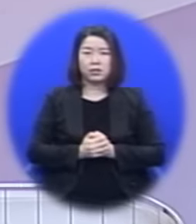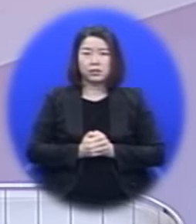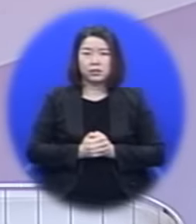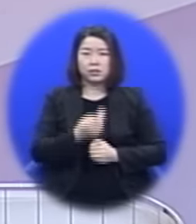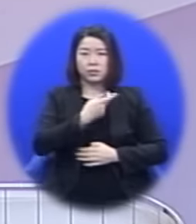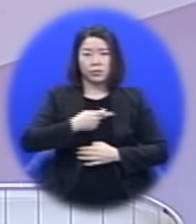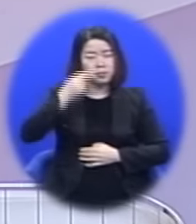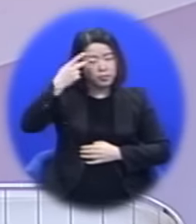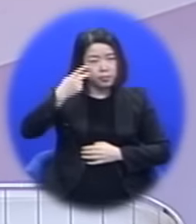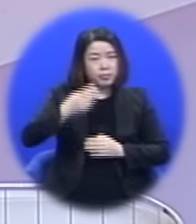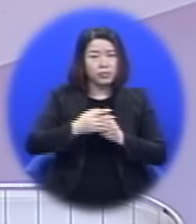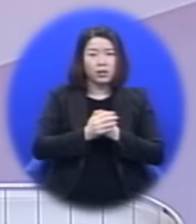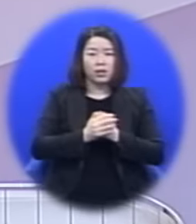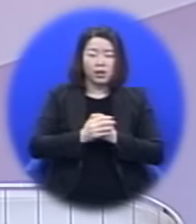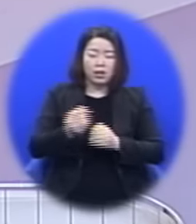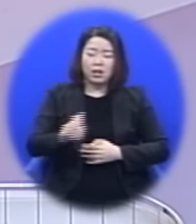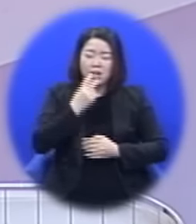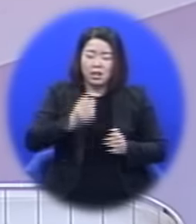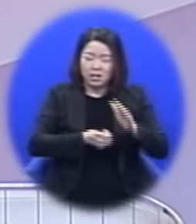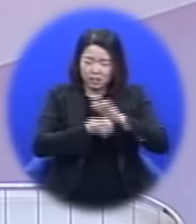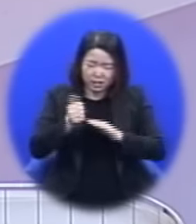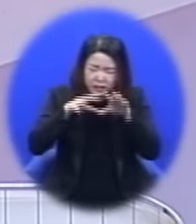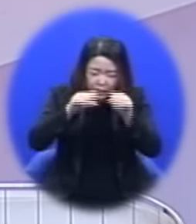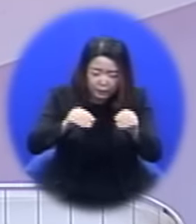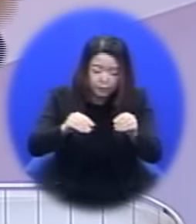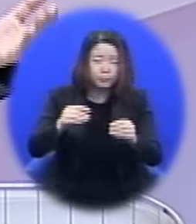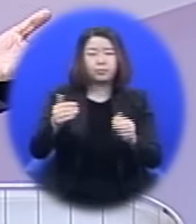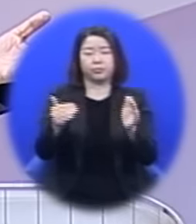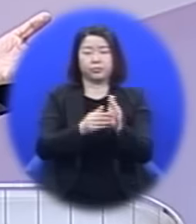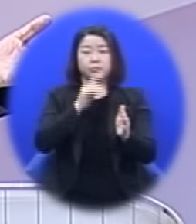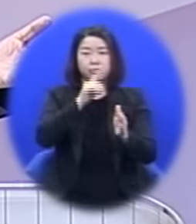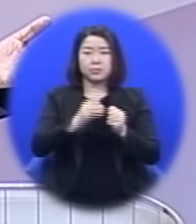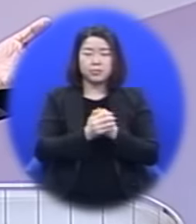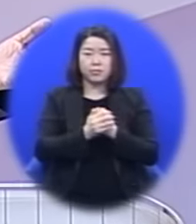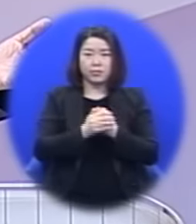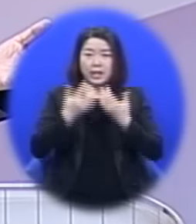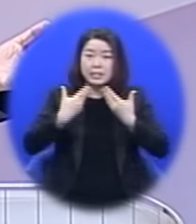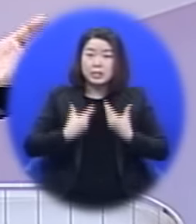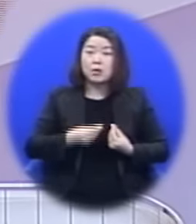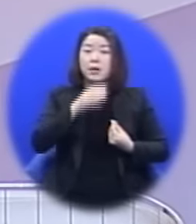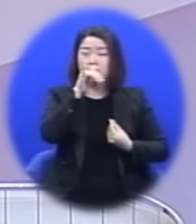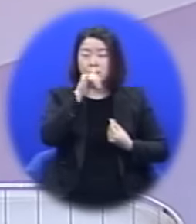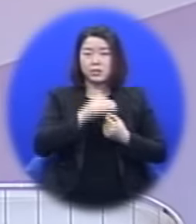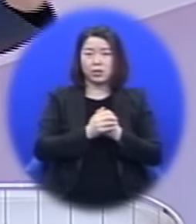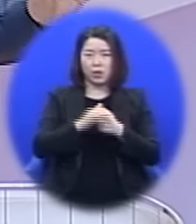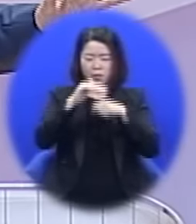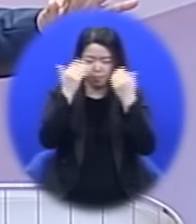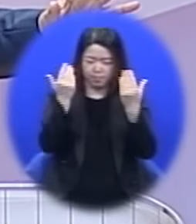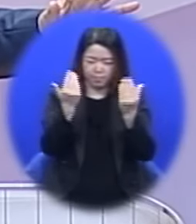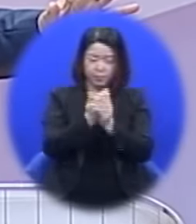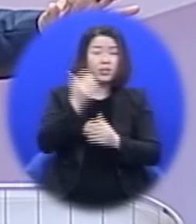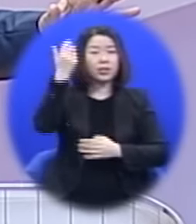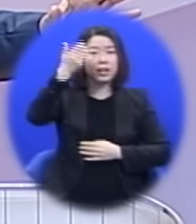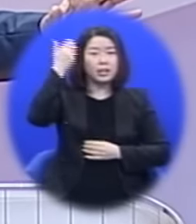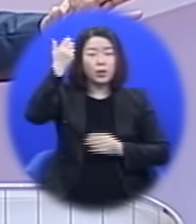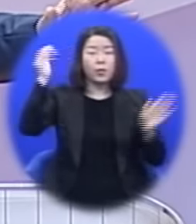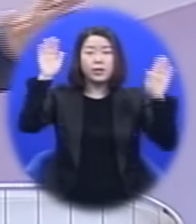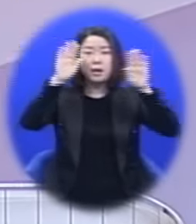사도 바울은 살 소망이 끊어졌었다고 그랬습니다. 그건 절망이죠. 완전한 영혼의